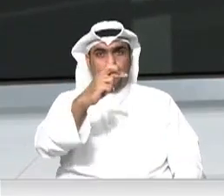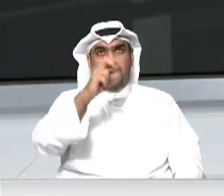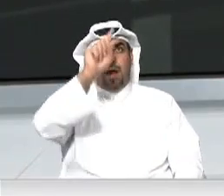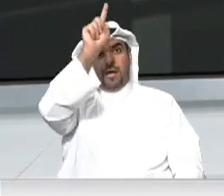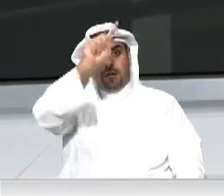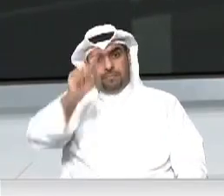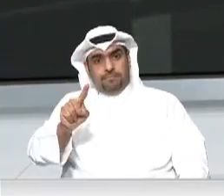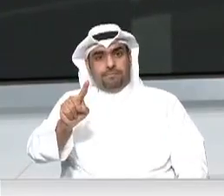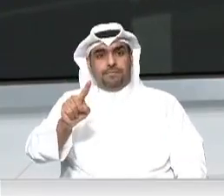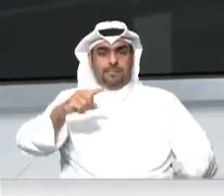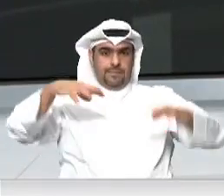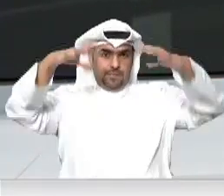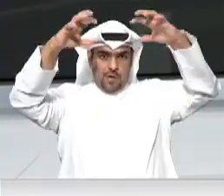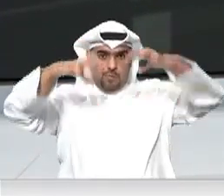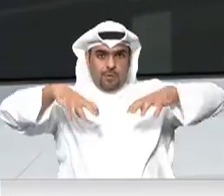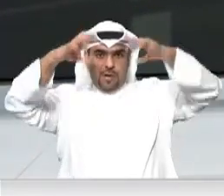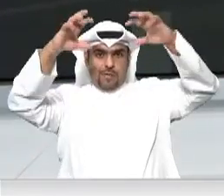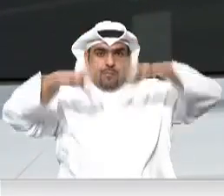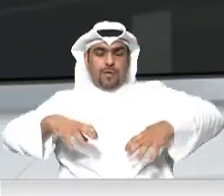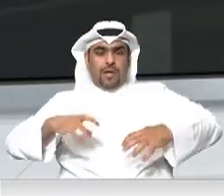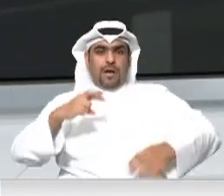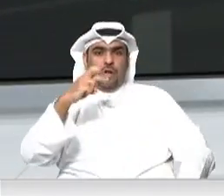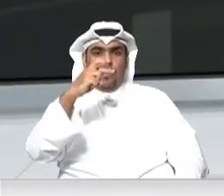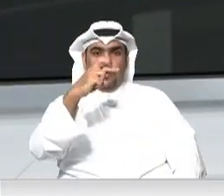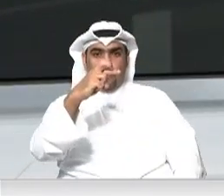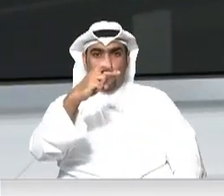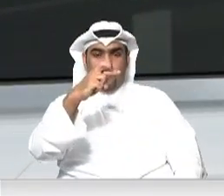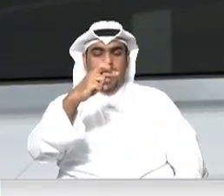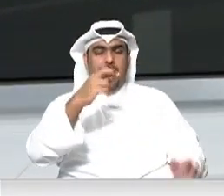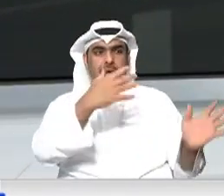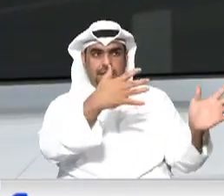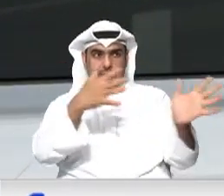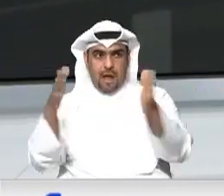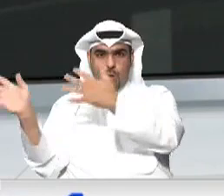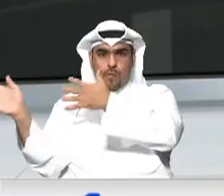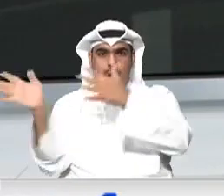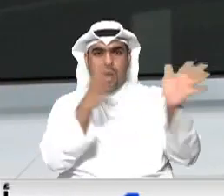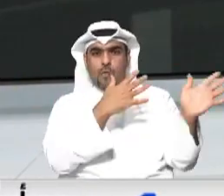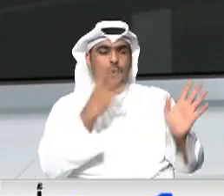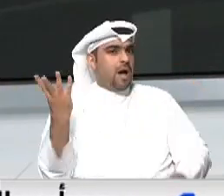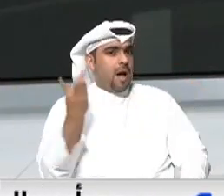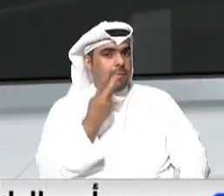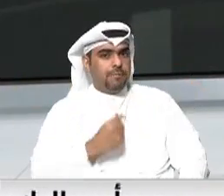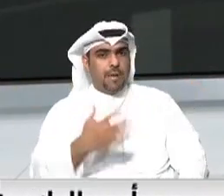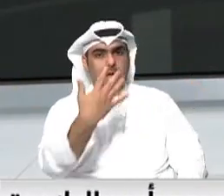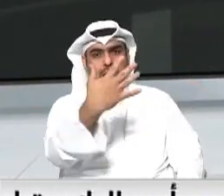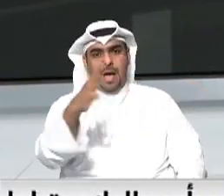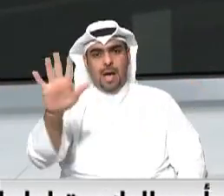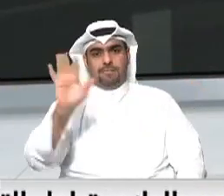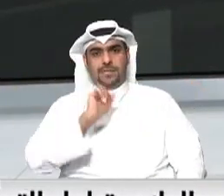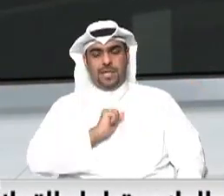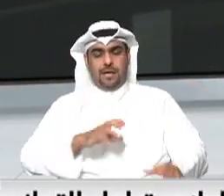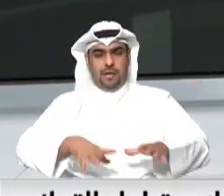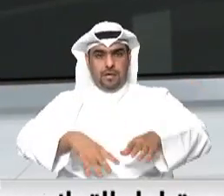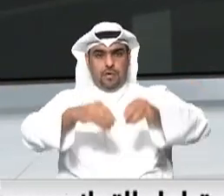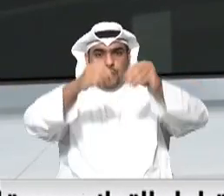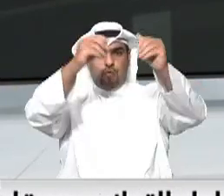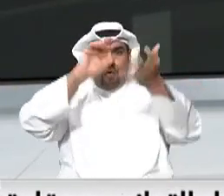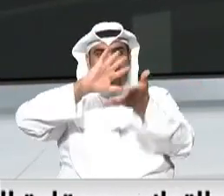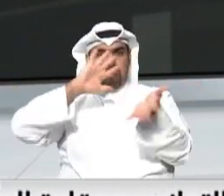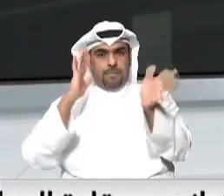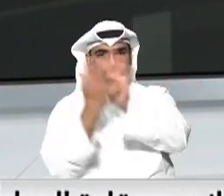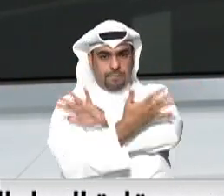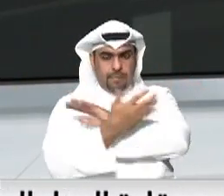يوم الاحد مع نشاط في الرياح الجنوبيه الشرقيه قد تصل سرعه الرياح الى خمسين كيلو متر في الساعه مثيره غبار على بعض